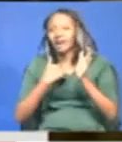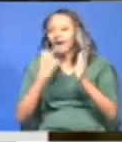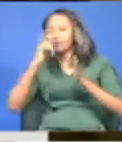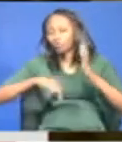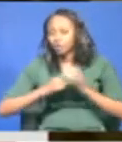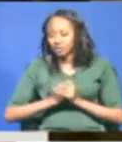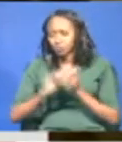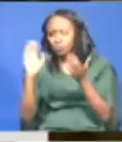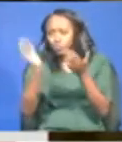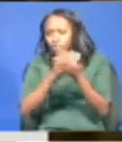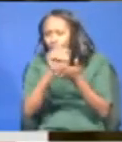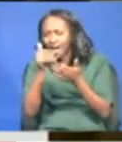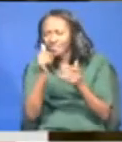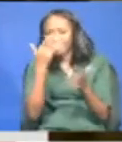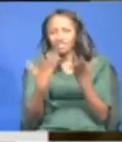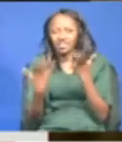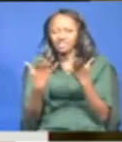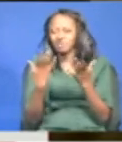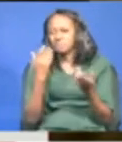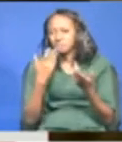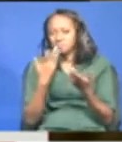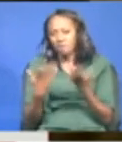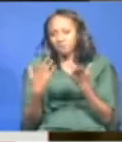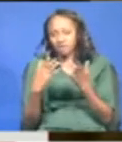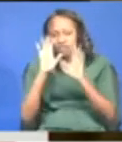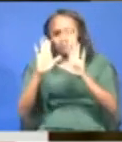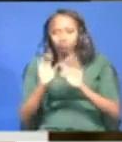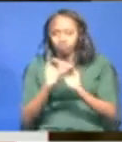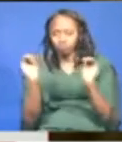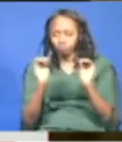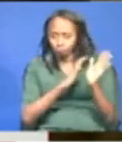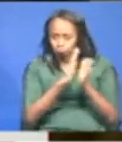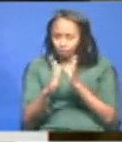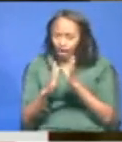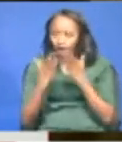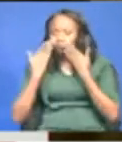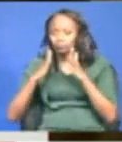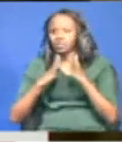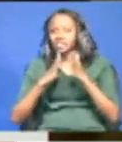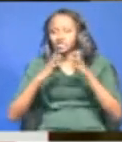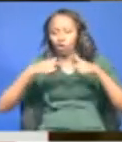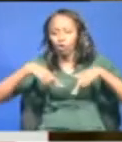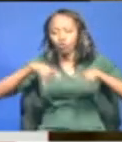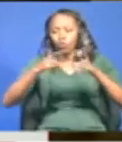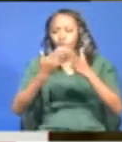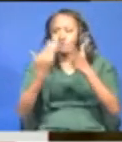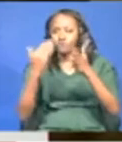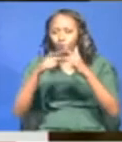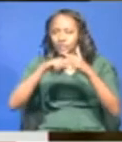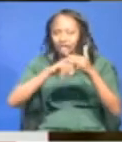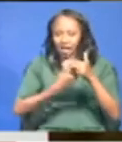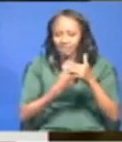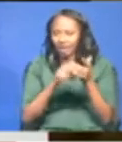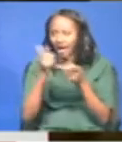zinaweza kungoja, ili tupange kwanza tukamilishe mabarabara ambazo zimeanzishwa, tukamilishe mambo ya